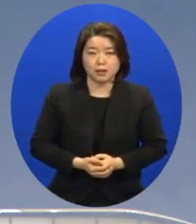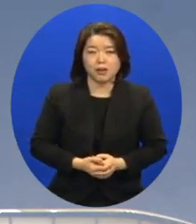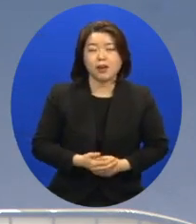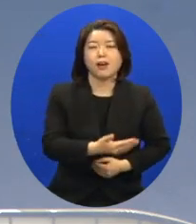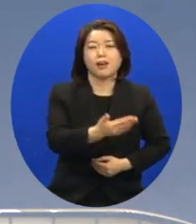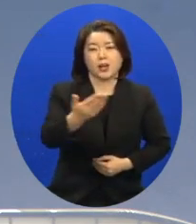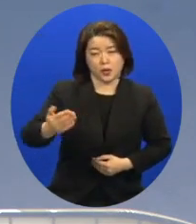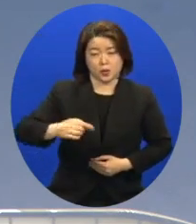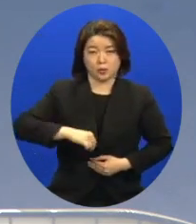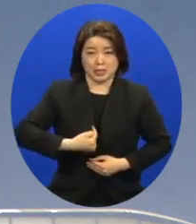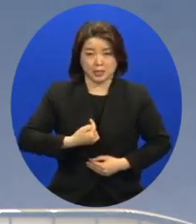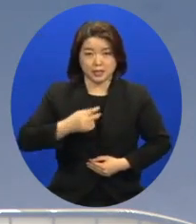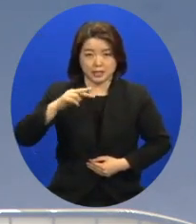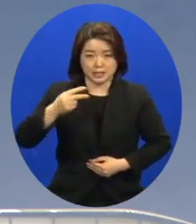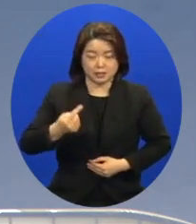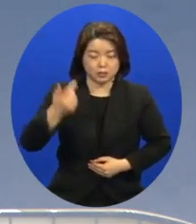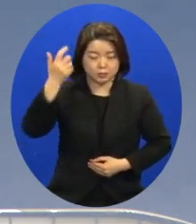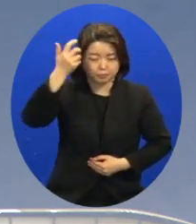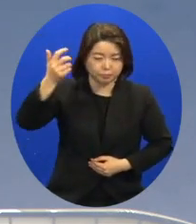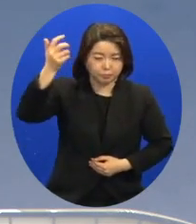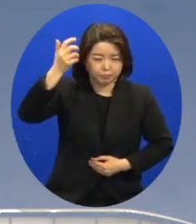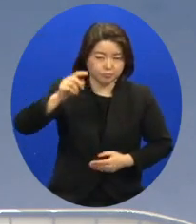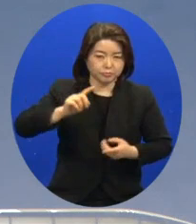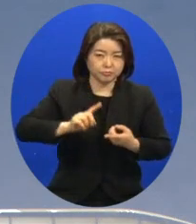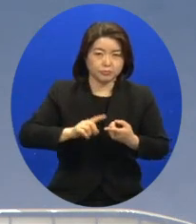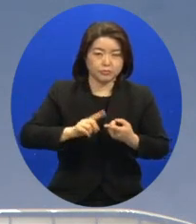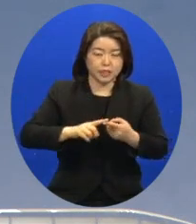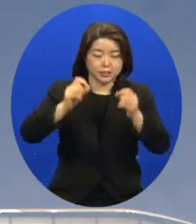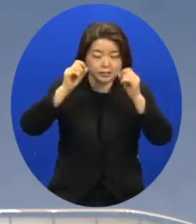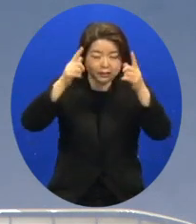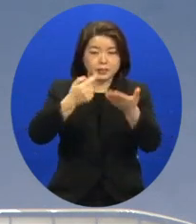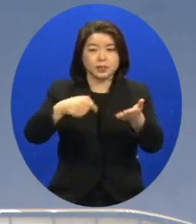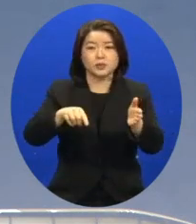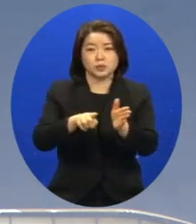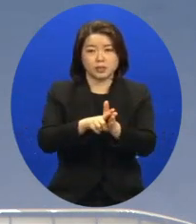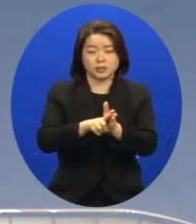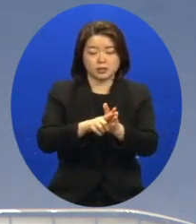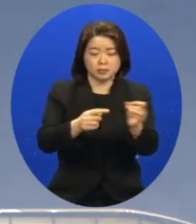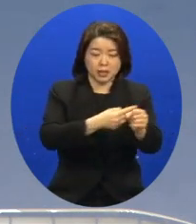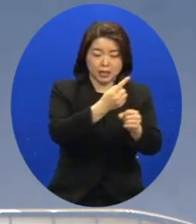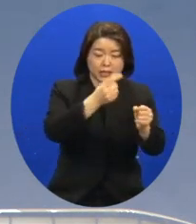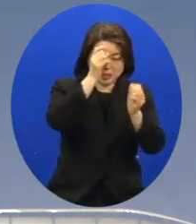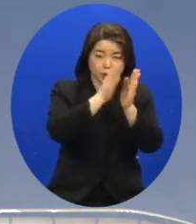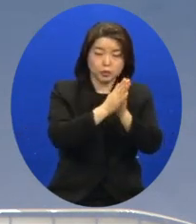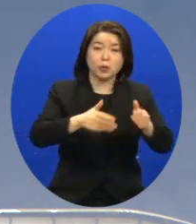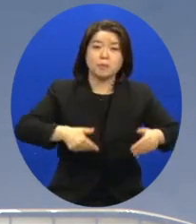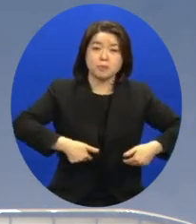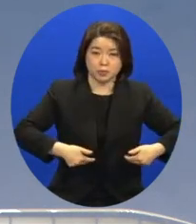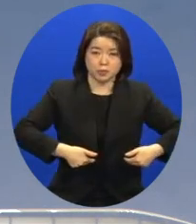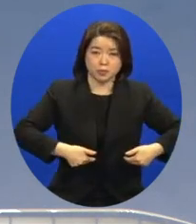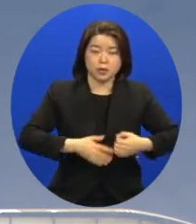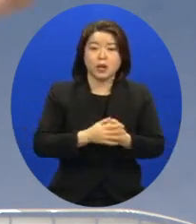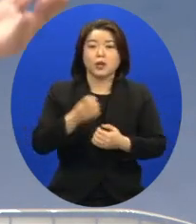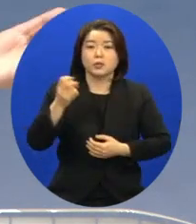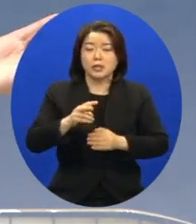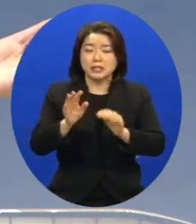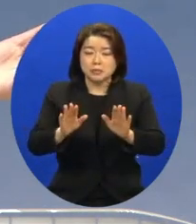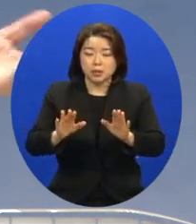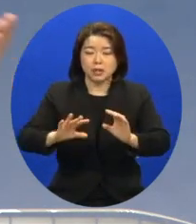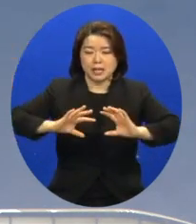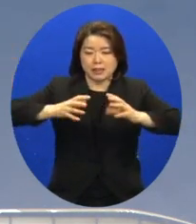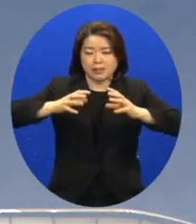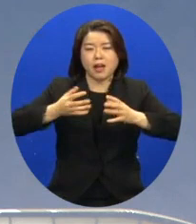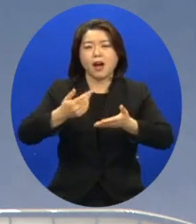여러분 자신도 영적으로 깨어있기 위하여 한 시간 기도해야 하지만 이번에 진짜 나라를